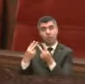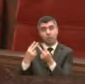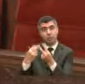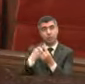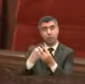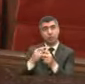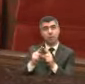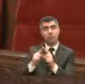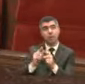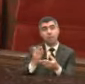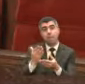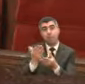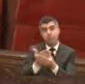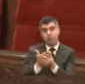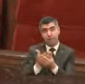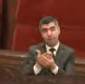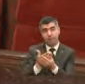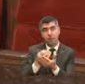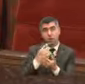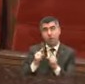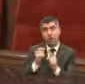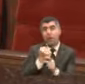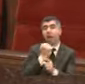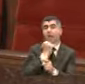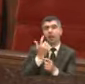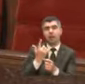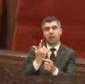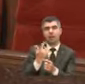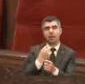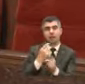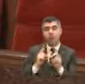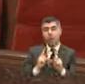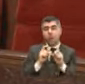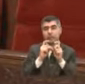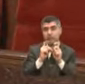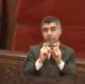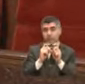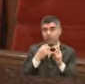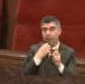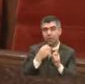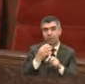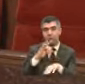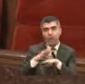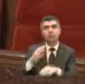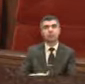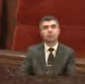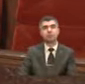أظن وأتمنى أنه يتعلق الأمر بخطأ، لأنك كتكلمني على السرطان. ف